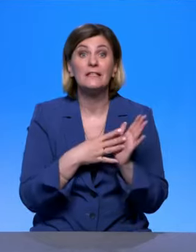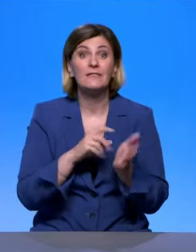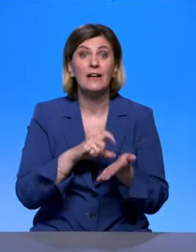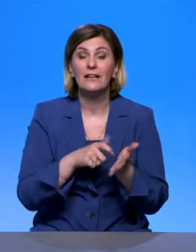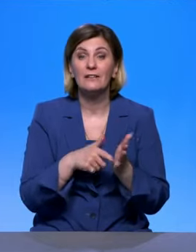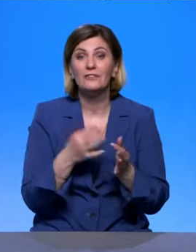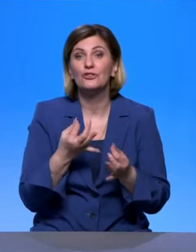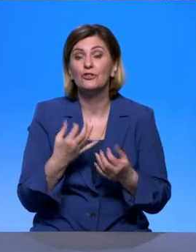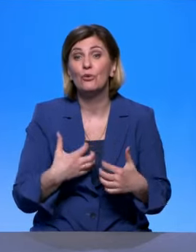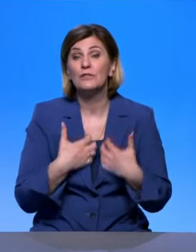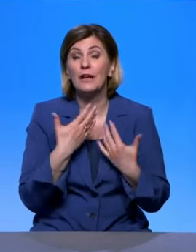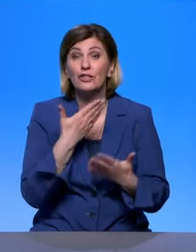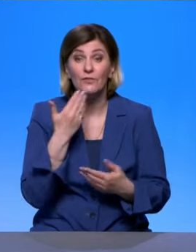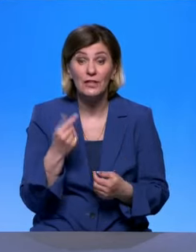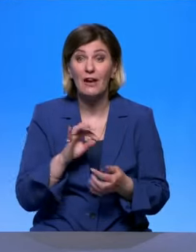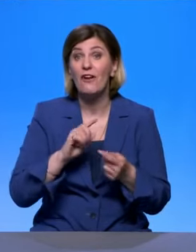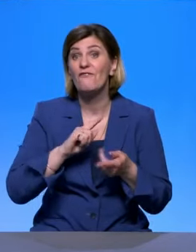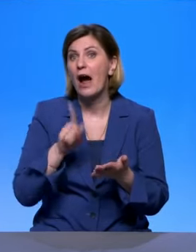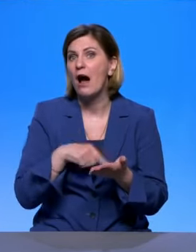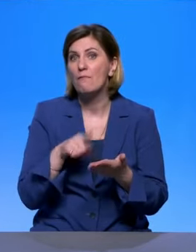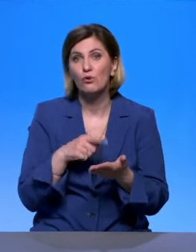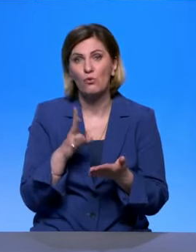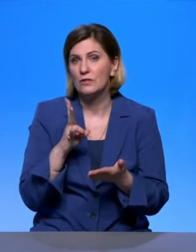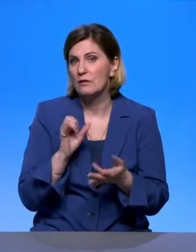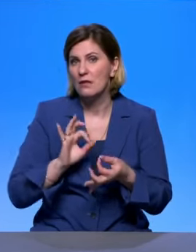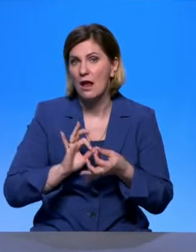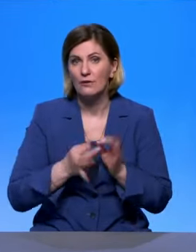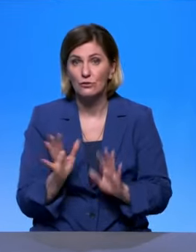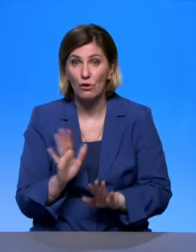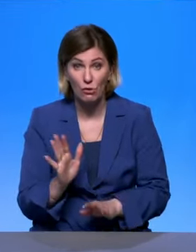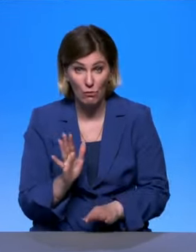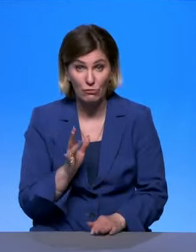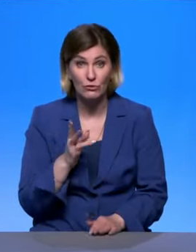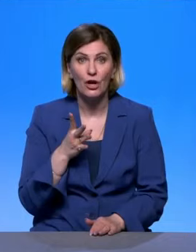нет, и вопросы достаточно несложные, но, тем не менее, достаточно,